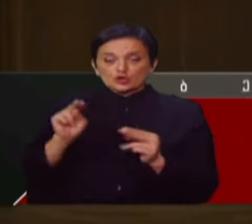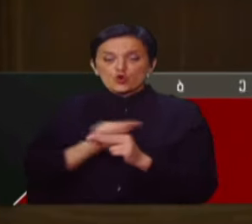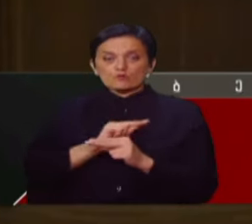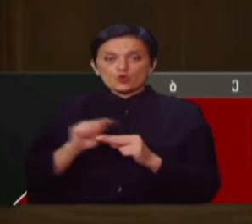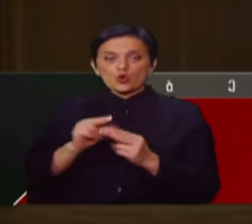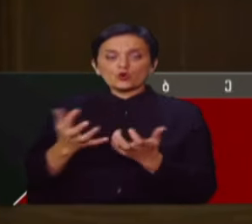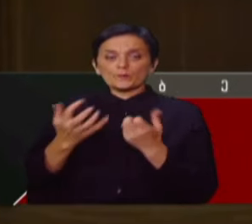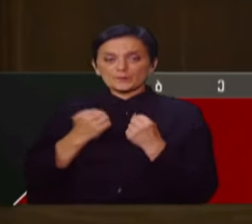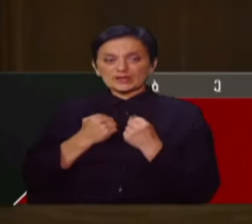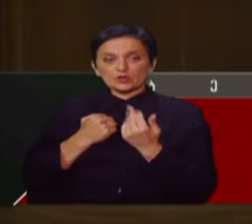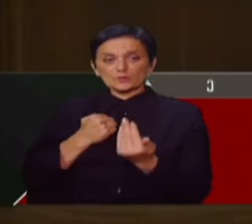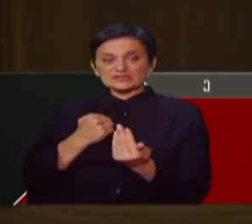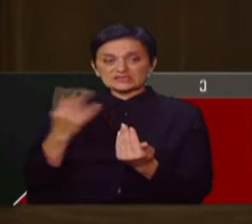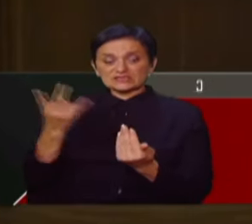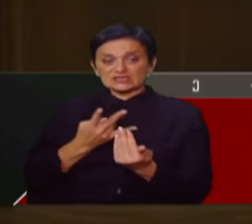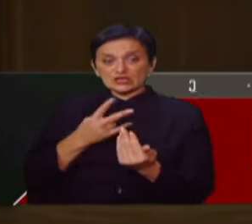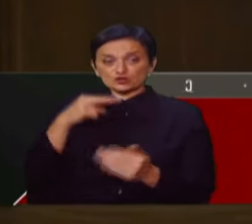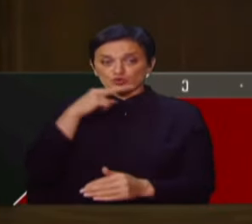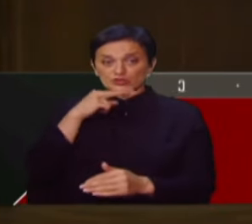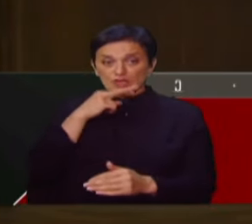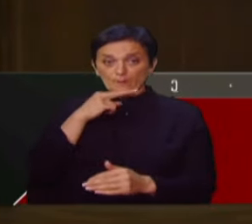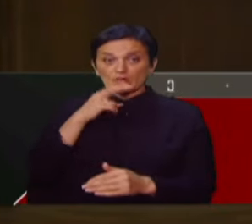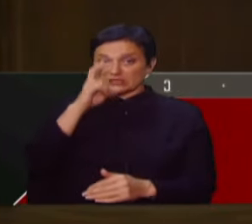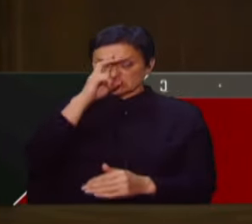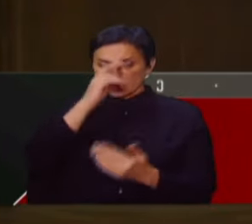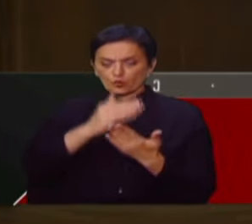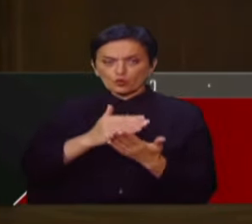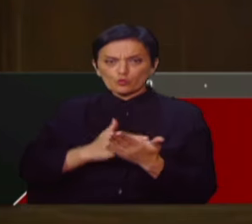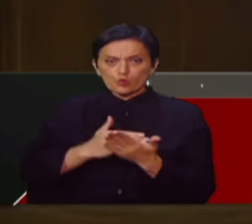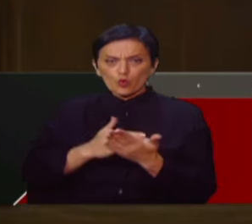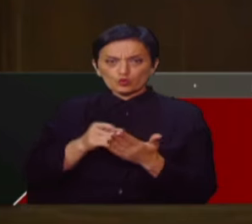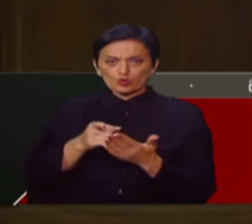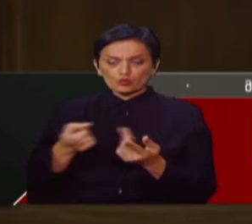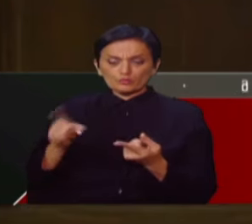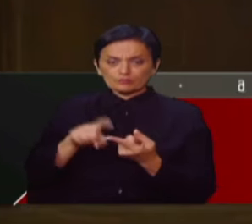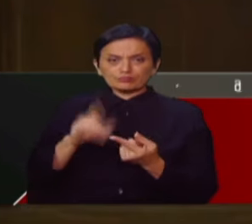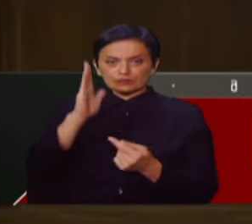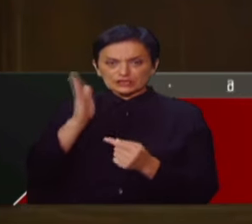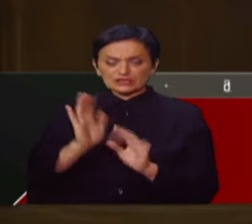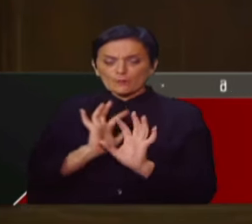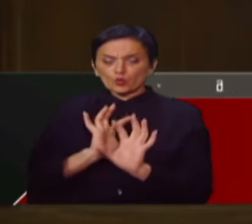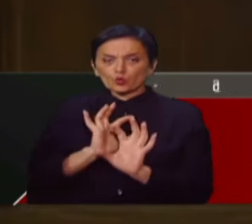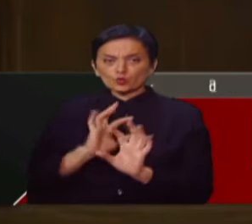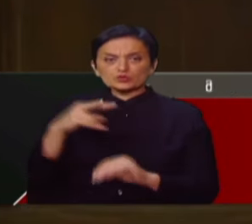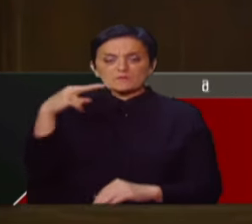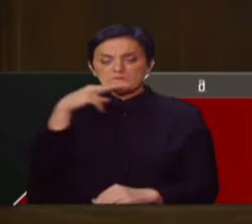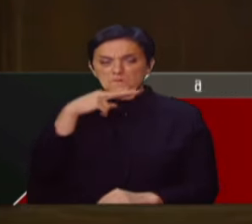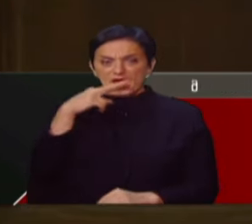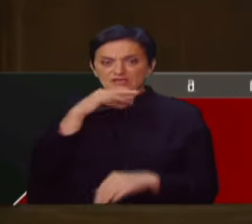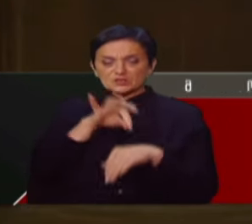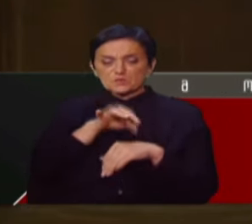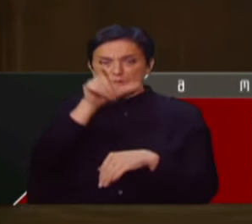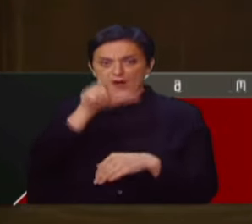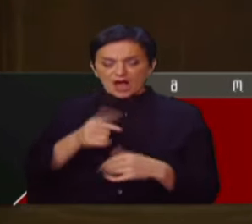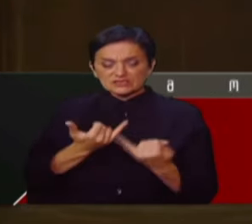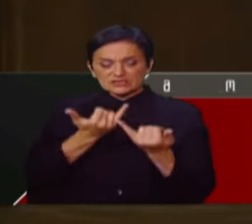მკურნალობა და მიიღოს მისთვის საჭირო წამალი. ამდენად, სახელმწიფო პროგრამის ფარგლებში იქნება უზრუნველყოფილი მედიკამენტები